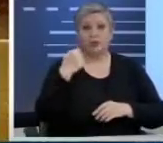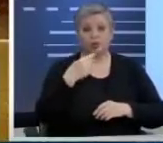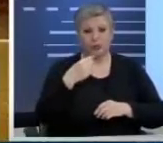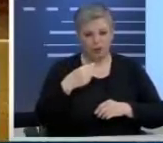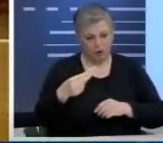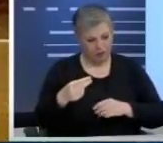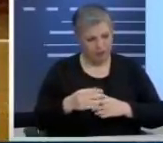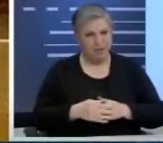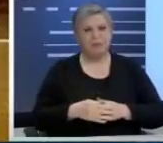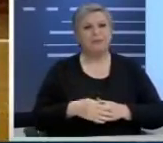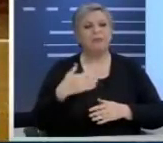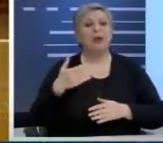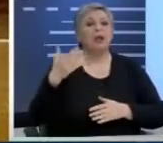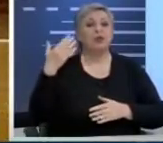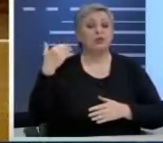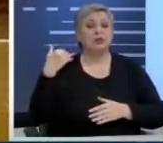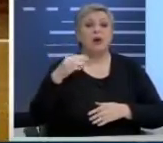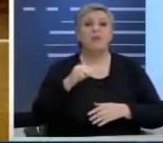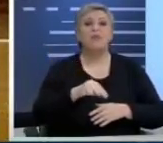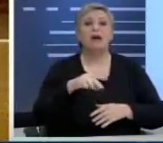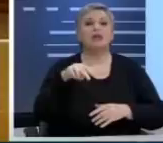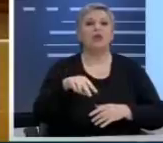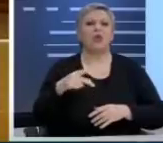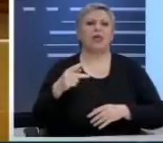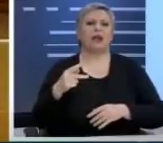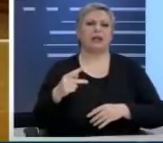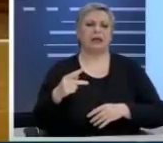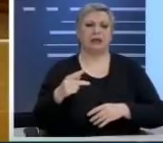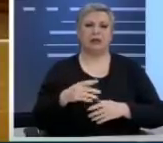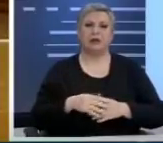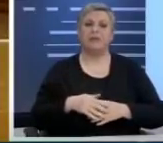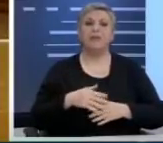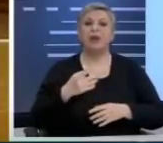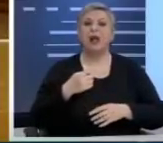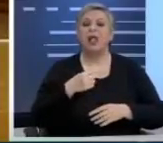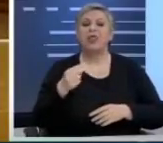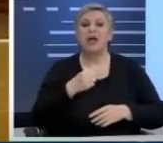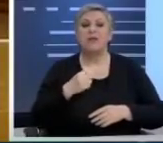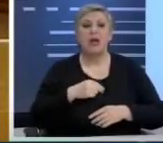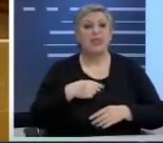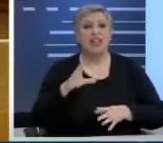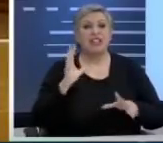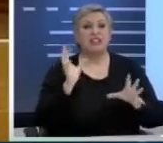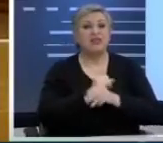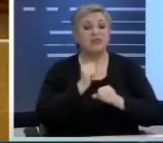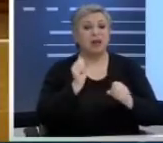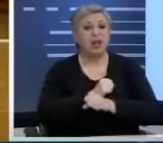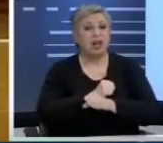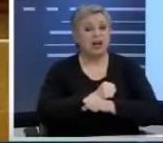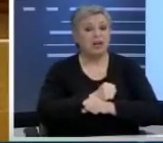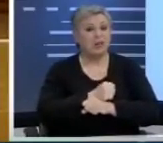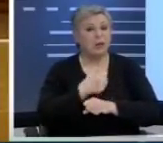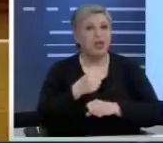ο Μάρτιν Λούθερ Κίνγκ. Το θέμα είναι όχι τι έχεις κερδίσει, αλλά τι